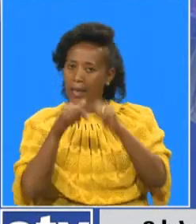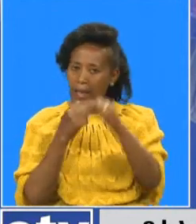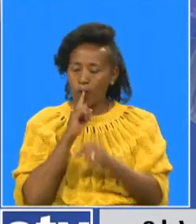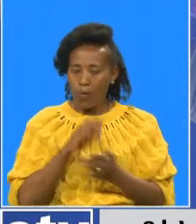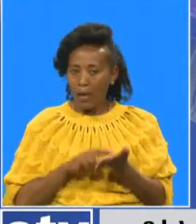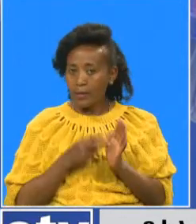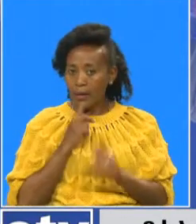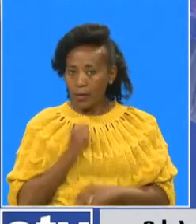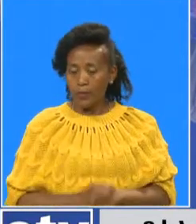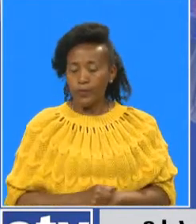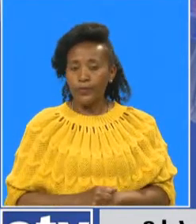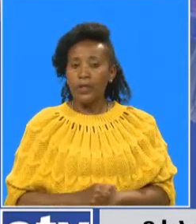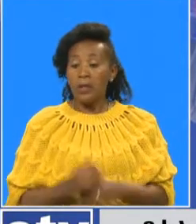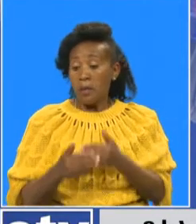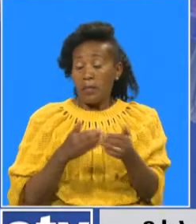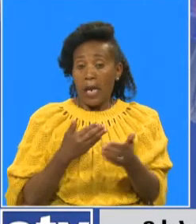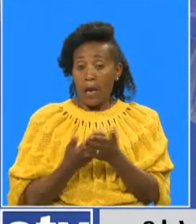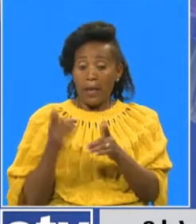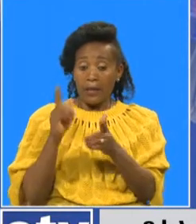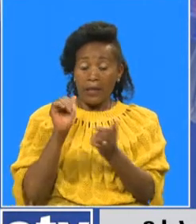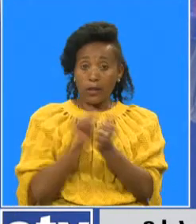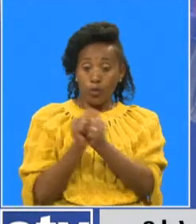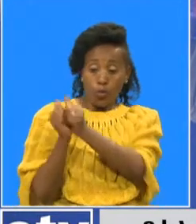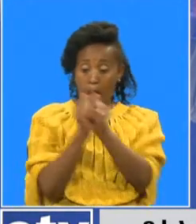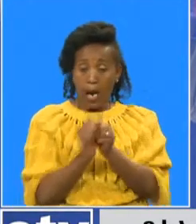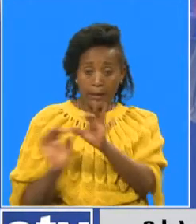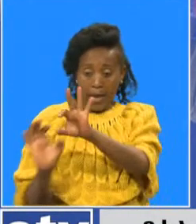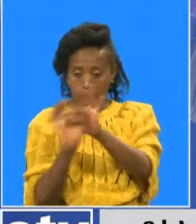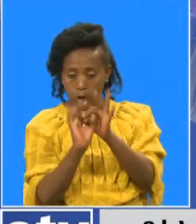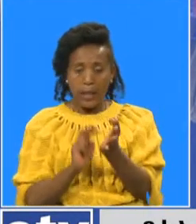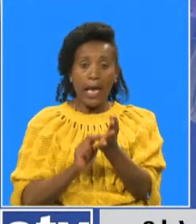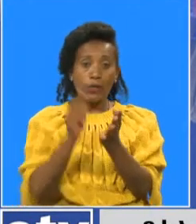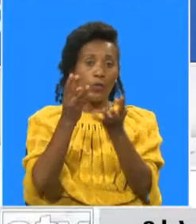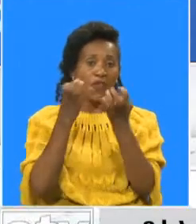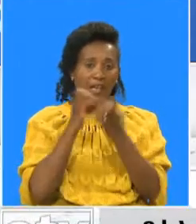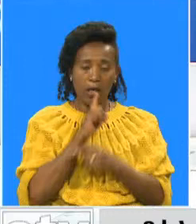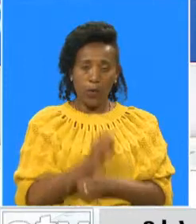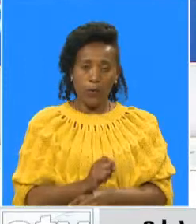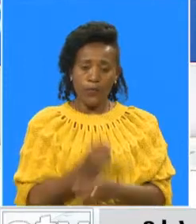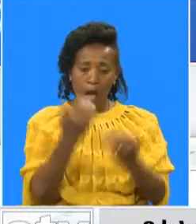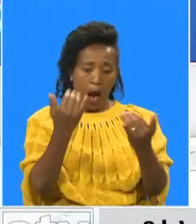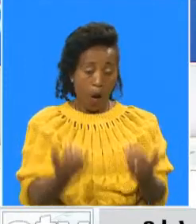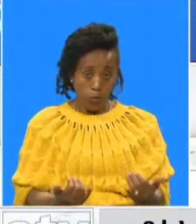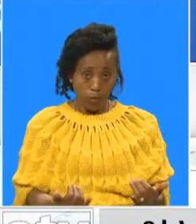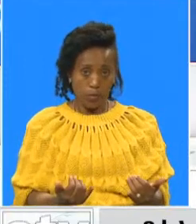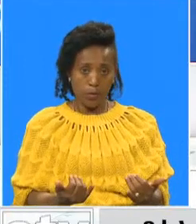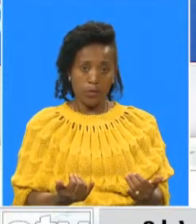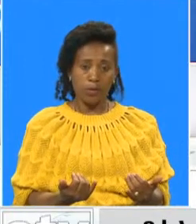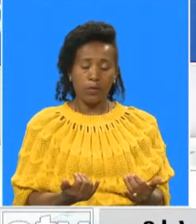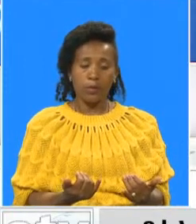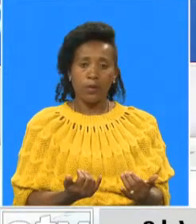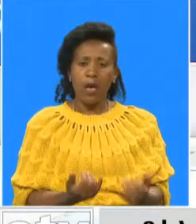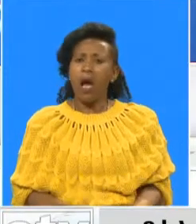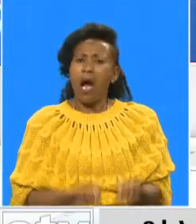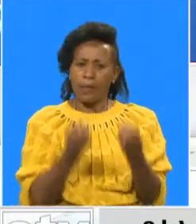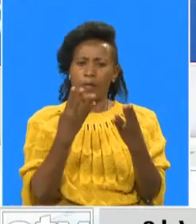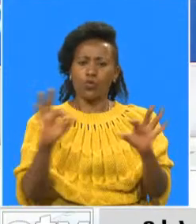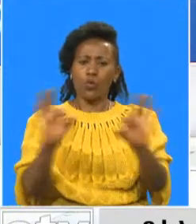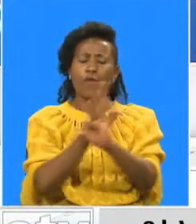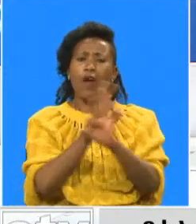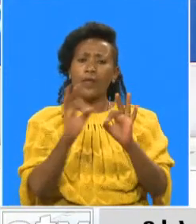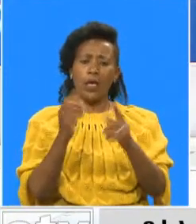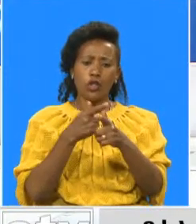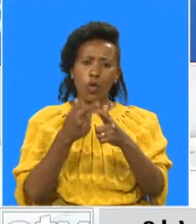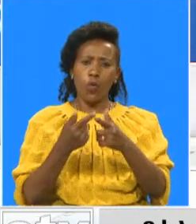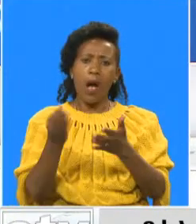ነው ምናልባት እንደው ከዚሁ ጋር ያይዘው እንዲያነሱልኝ መፈልገው አሁን አብዛኞቹ ፋብሪካዎች